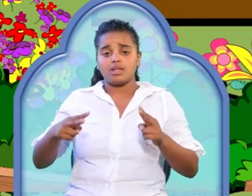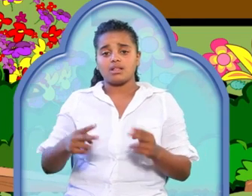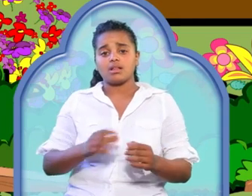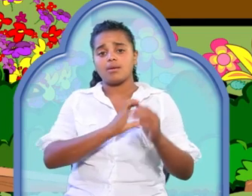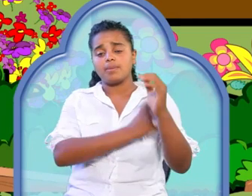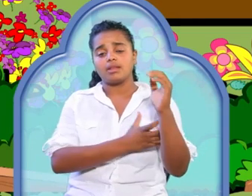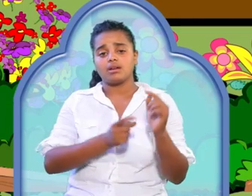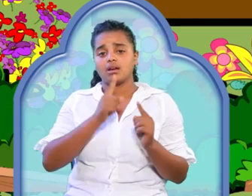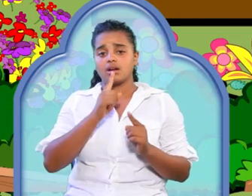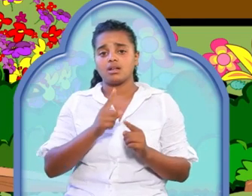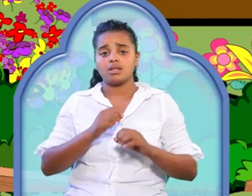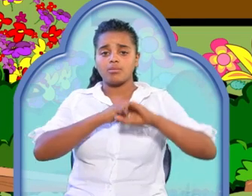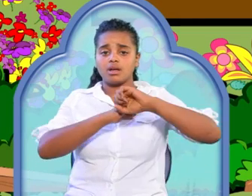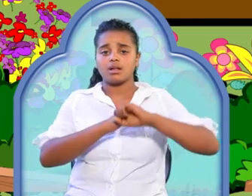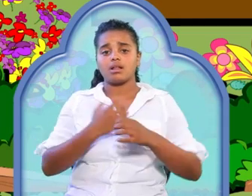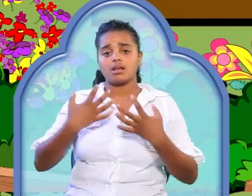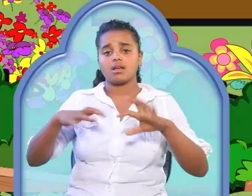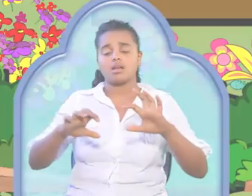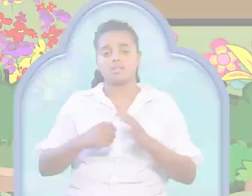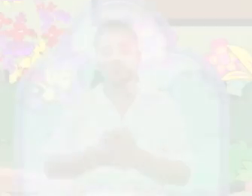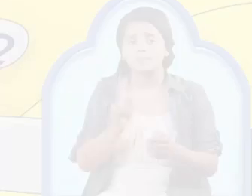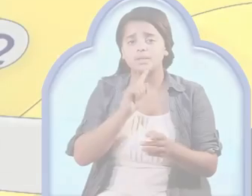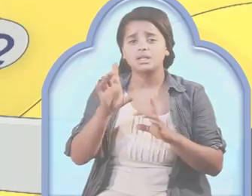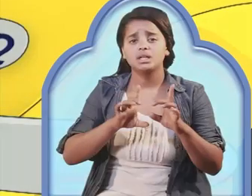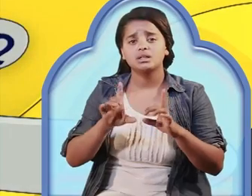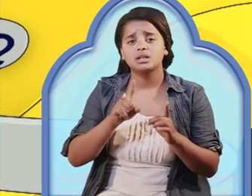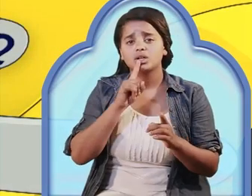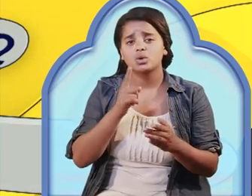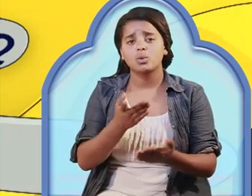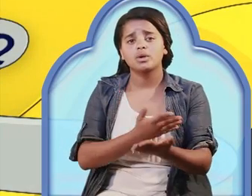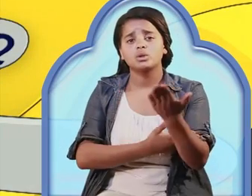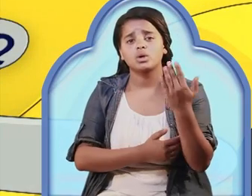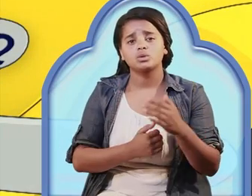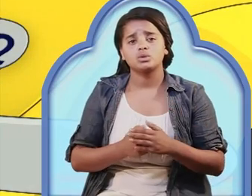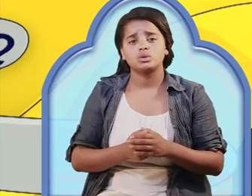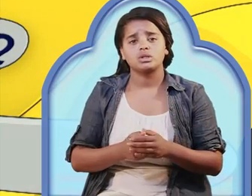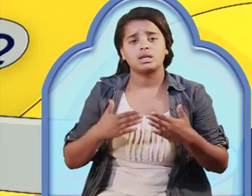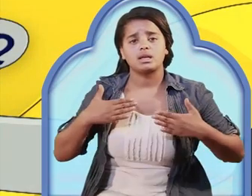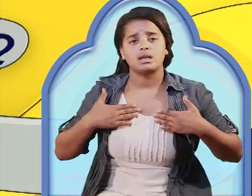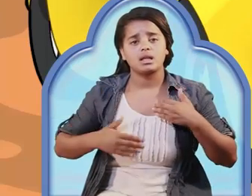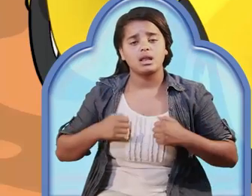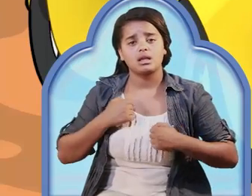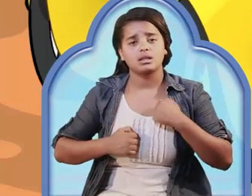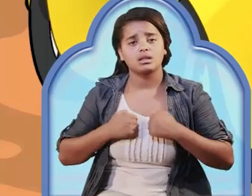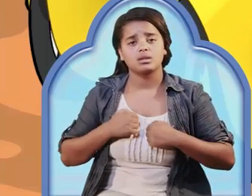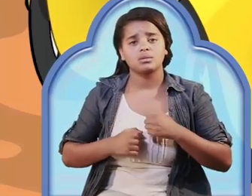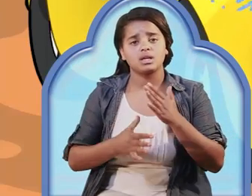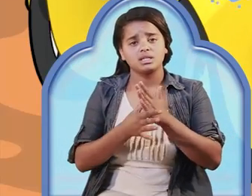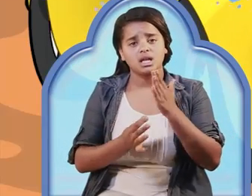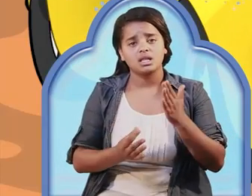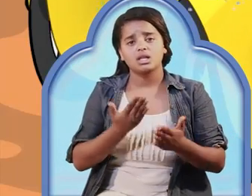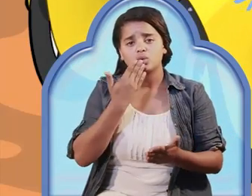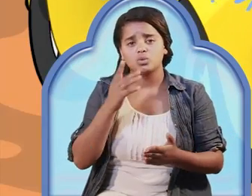أمت أنكالاني ما كلاك يا أسفل لكينيم مني يا دركنا بطوات غالاني